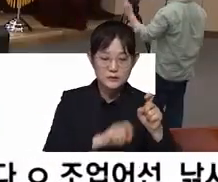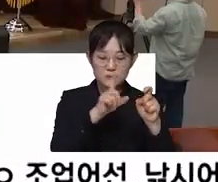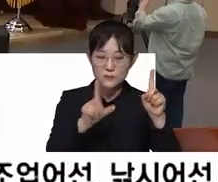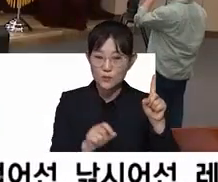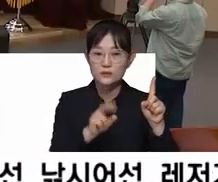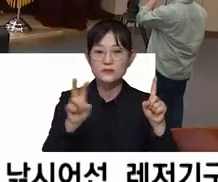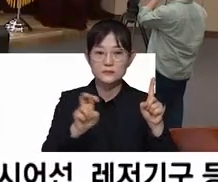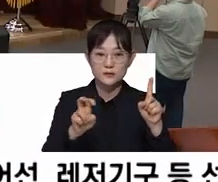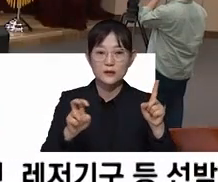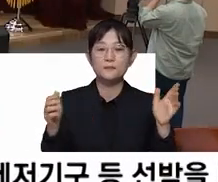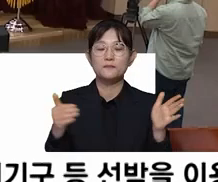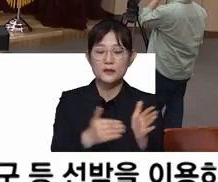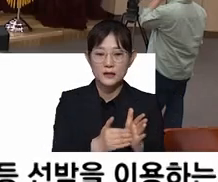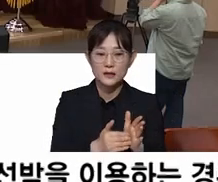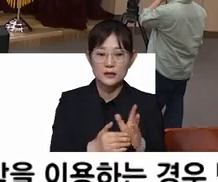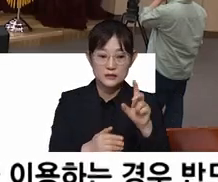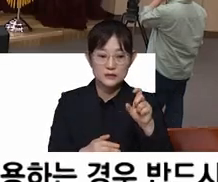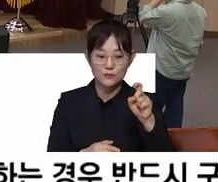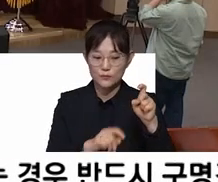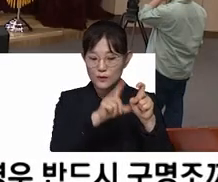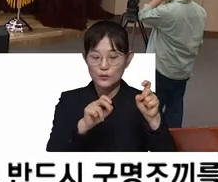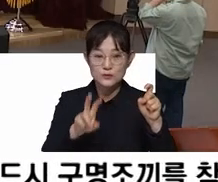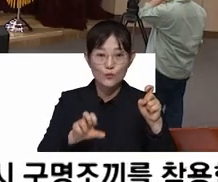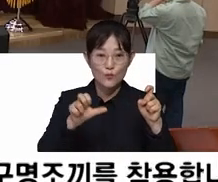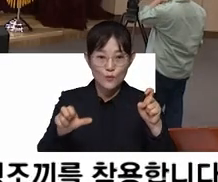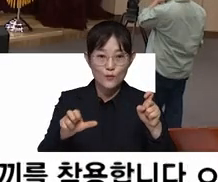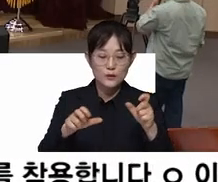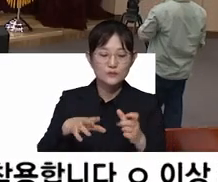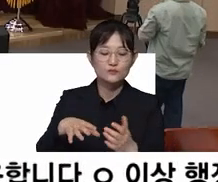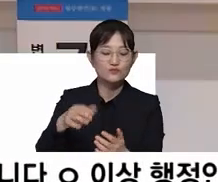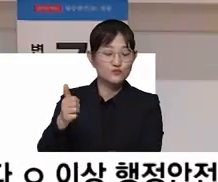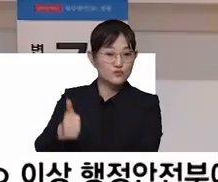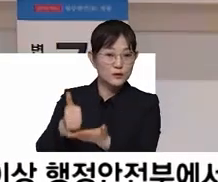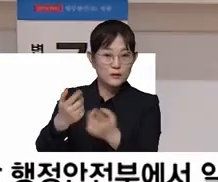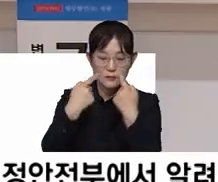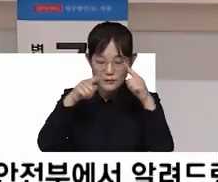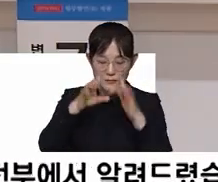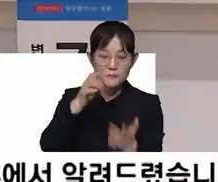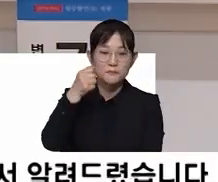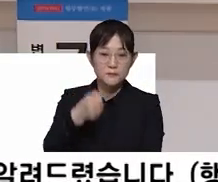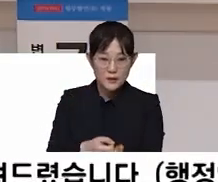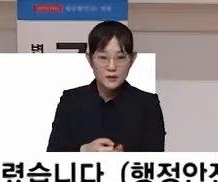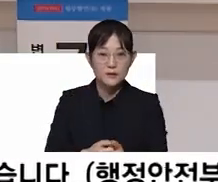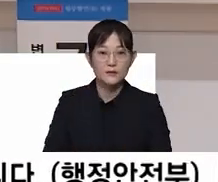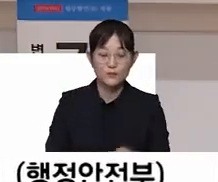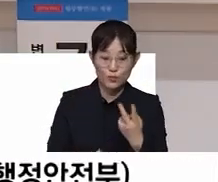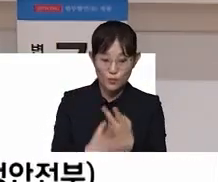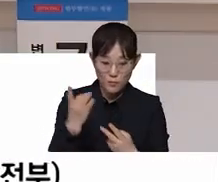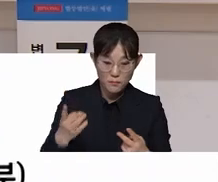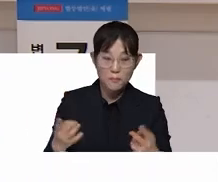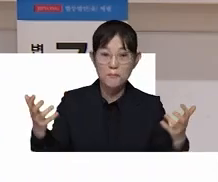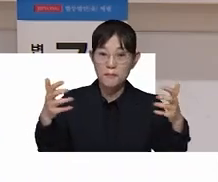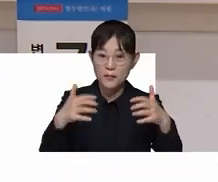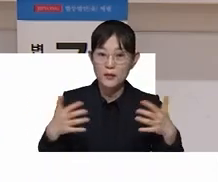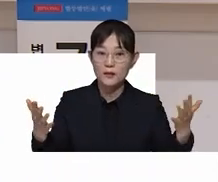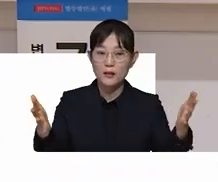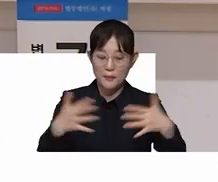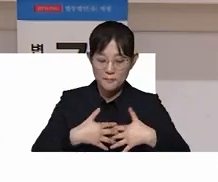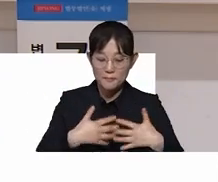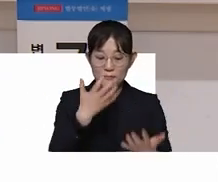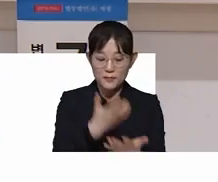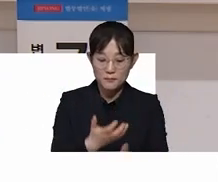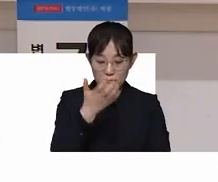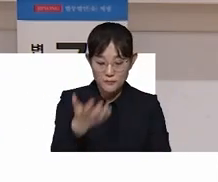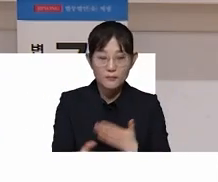진행되고 25일 최종 추천 대학을 선정해 발표합니다. 양 대학이 통합 합의서를 다음 달 20일까지